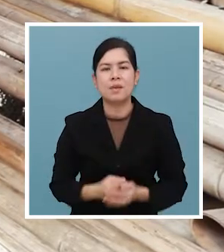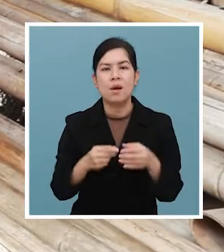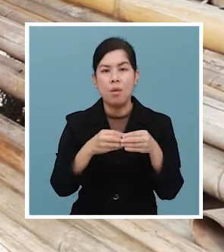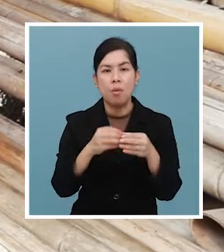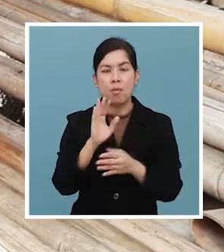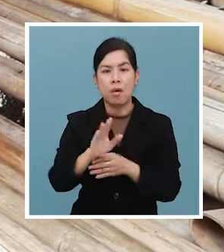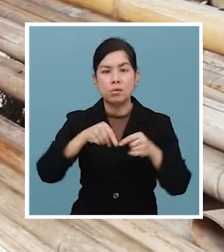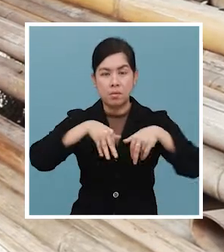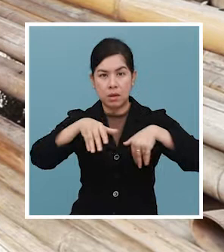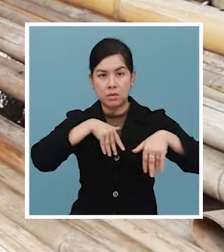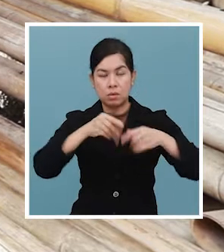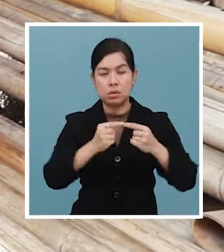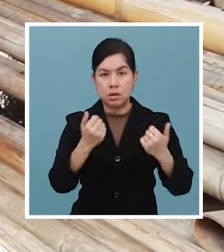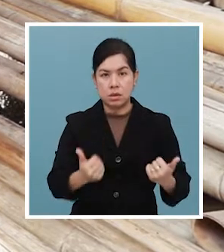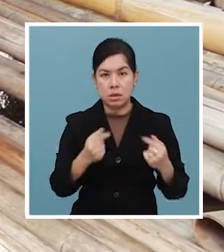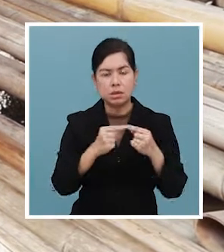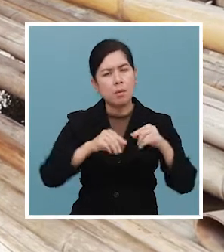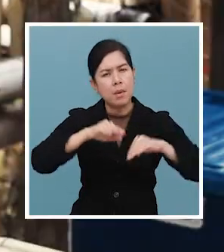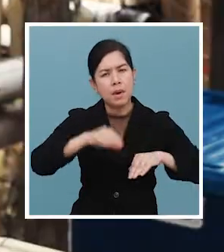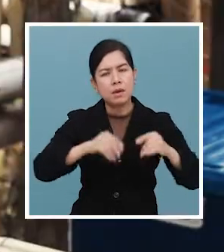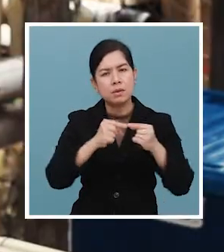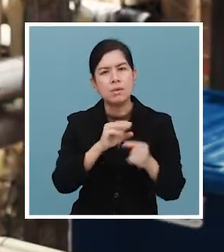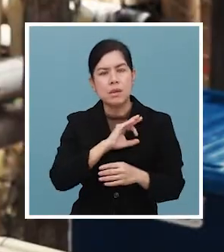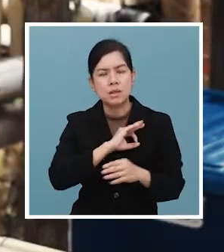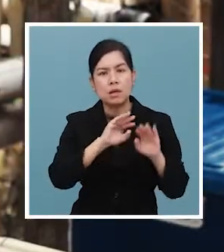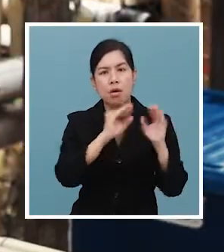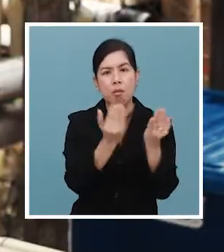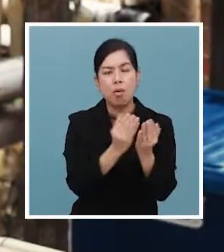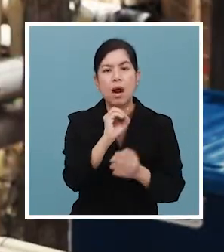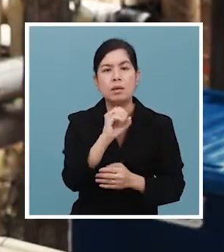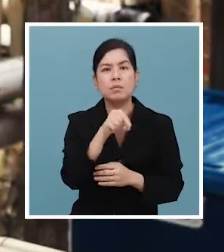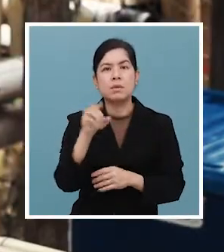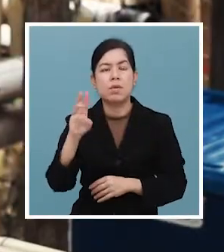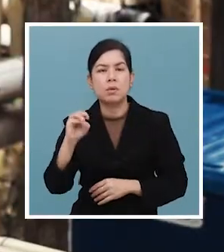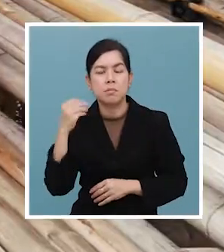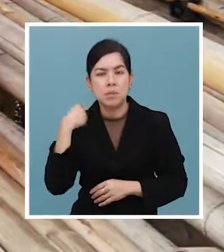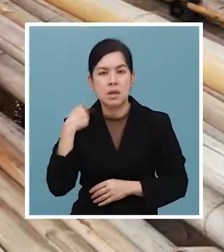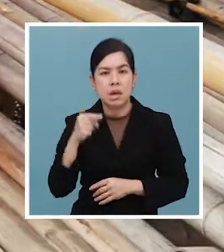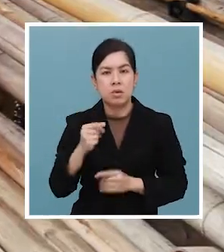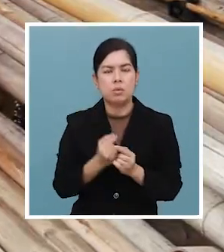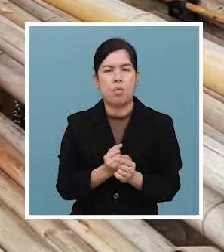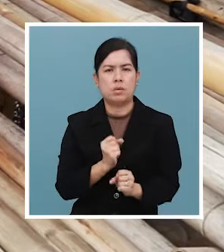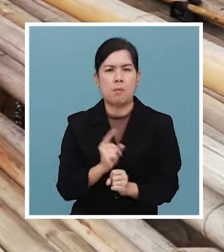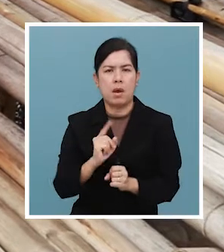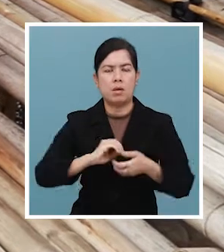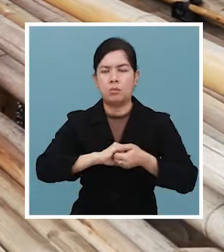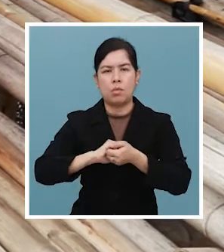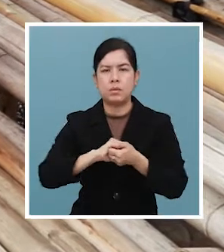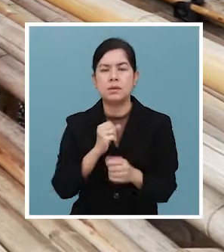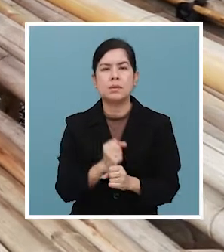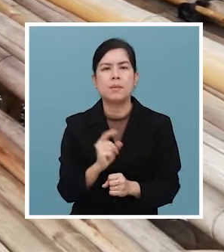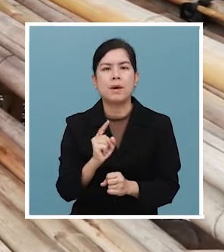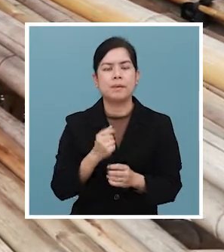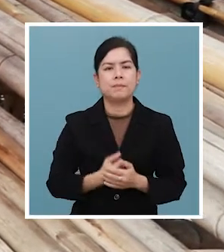ของเราก็อย่างที่บอกไปว่ามีประมาณ 40-50ก็กลัวมันจะกลับการที่ทำได้ถึงวันหนึ่ง 2000-3000ศูนย์ร่วมมือร่วมแรงร่วมใจกันยังไง